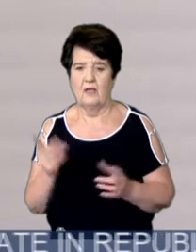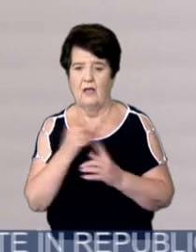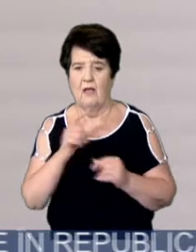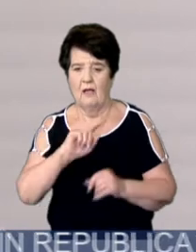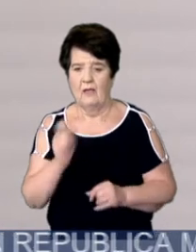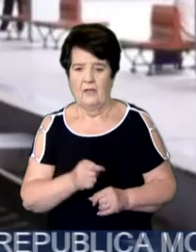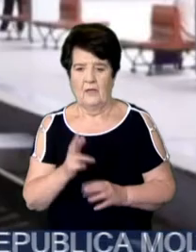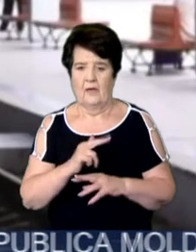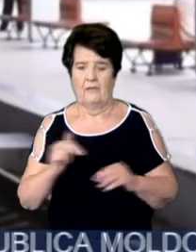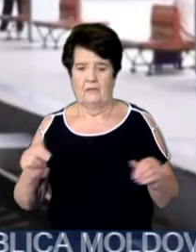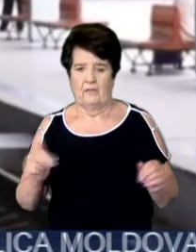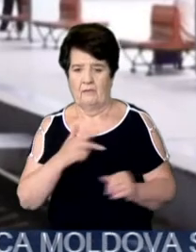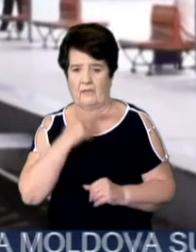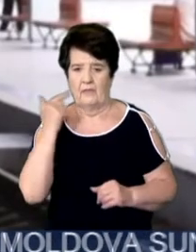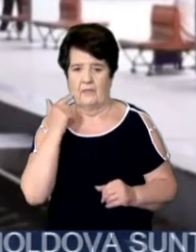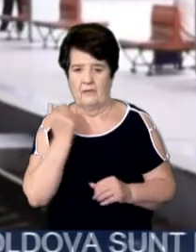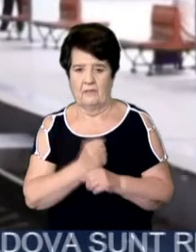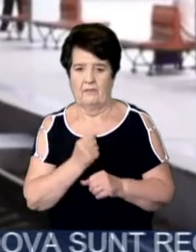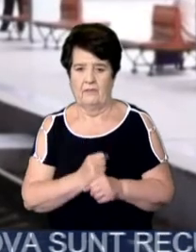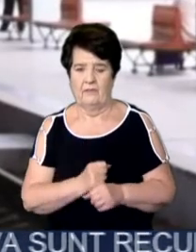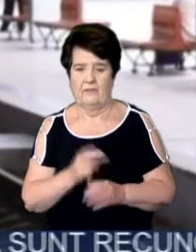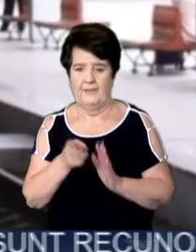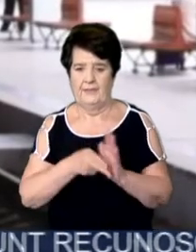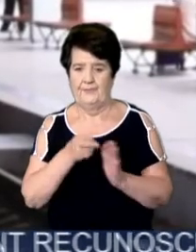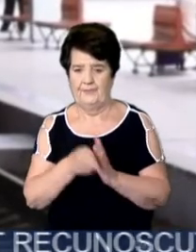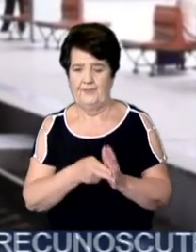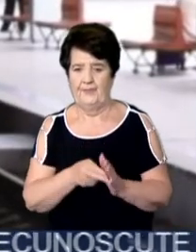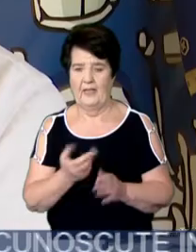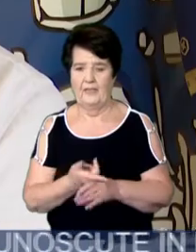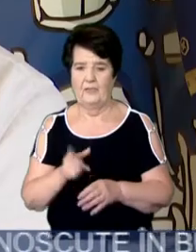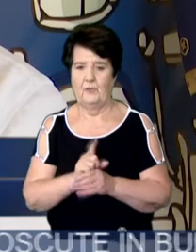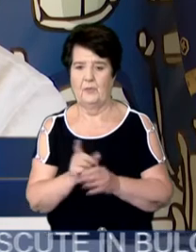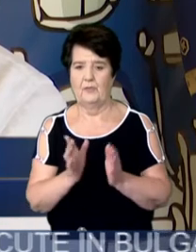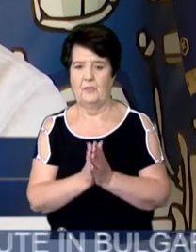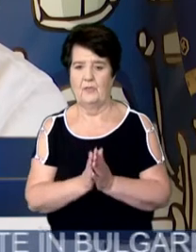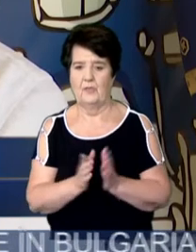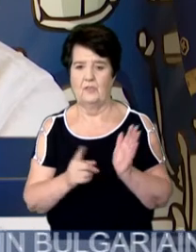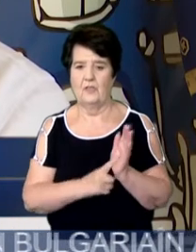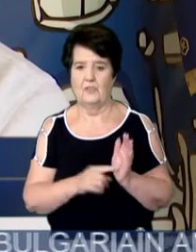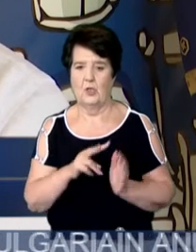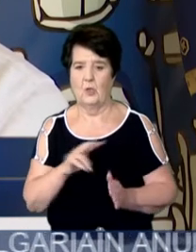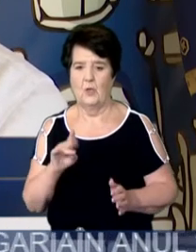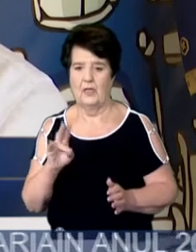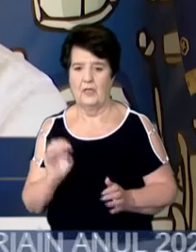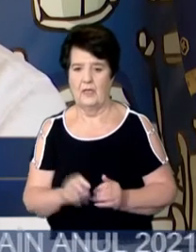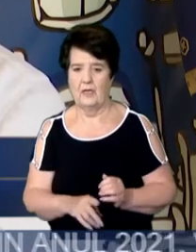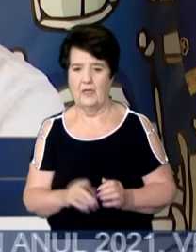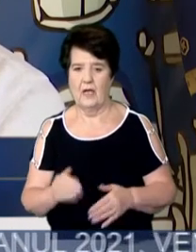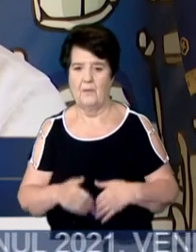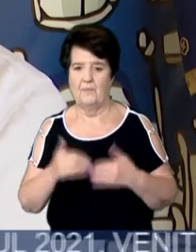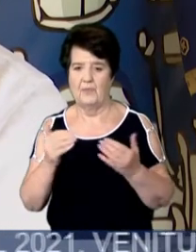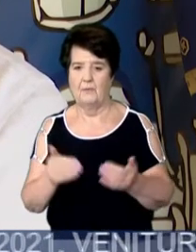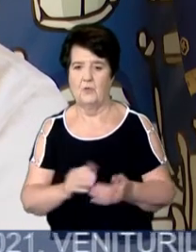de Federația Rusă, transportul feroviar a devenit supra-solicitat. Pe data de 6 iulie, noi am